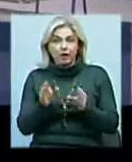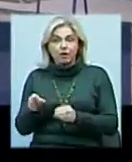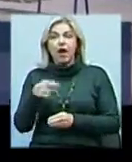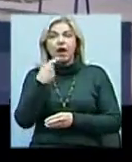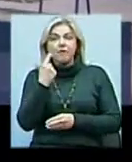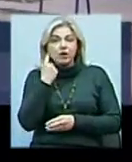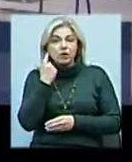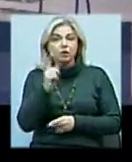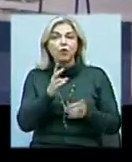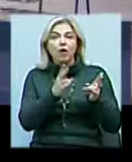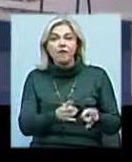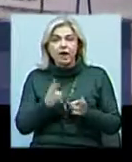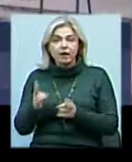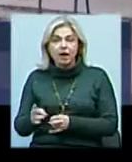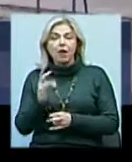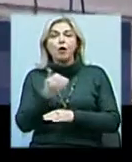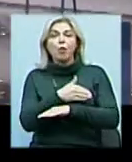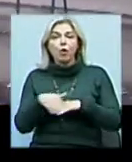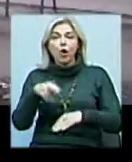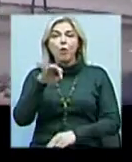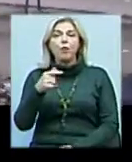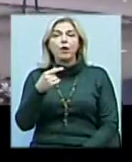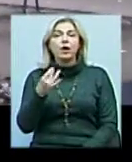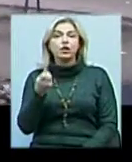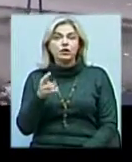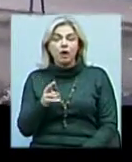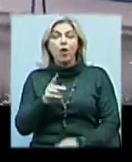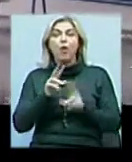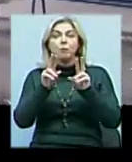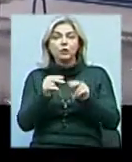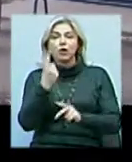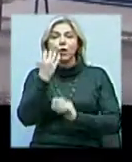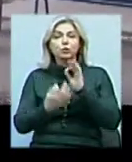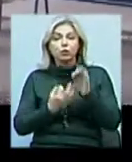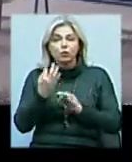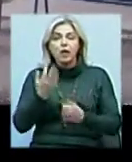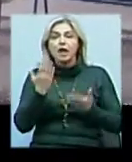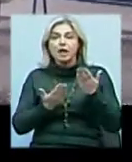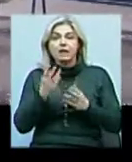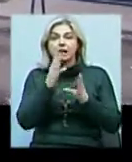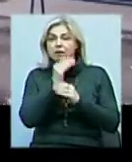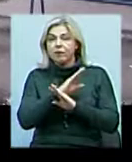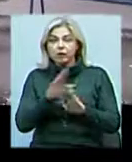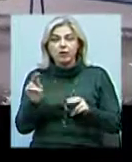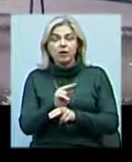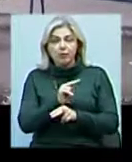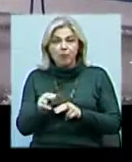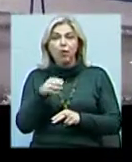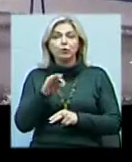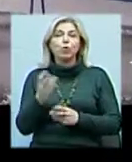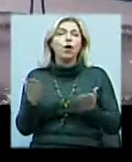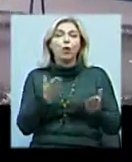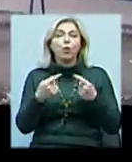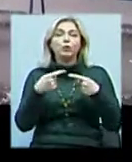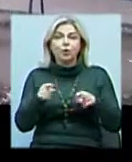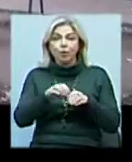що 36 будинків десь там на пограничній. Обіцяли добу. Останнє повідомлення про те, що якщо їм не вдасться відремонтувати, то на якусь